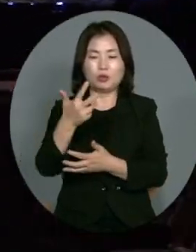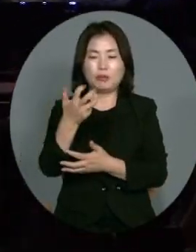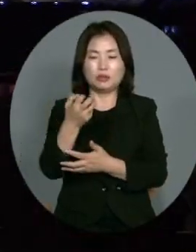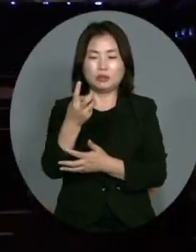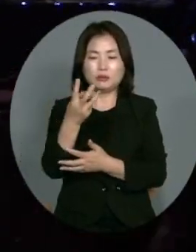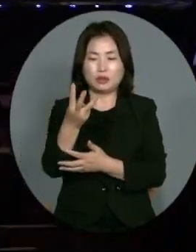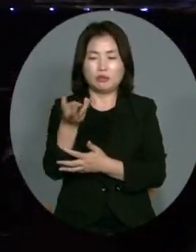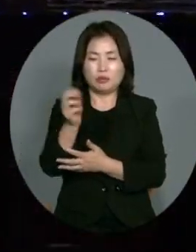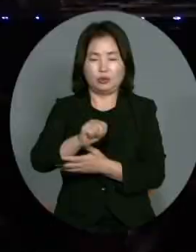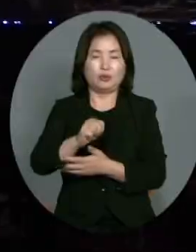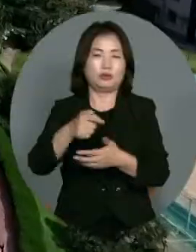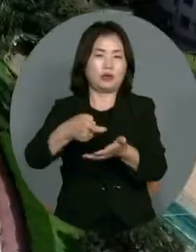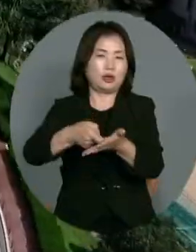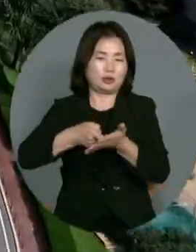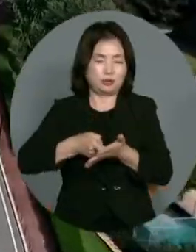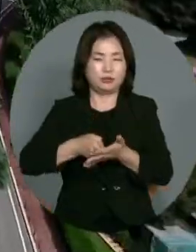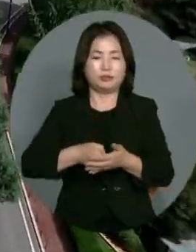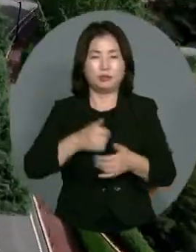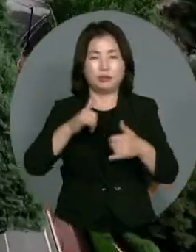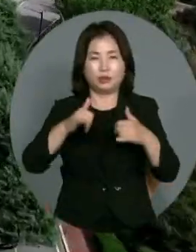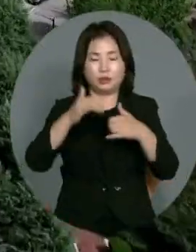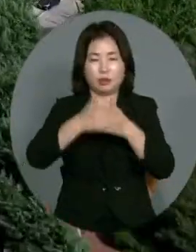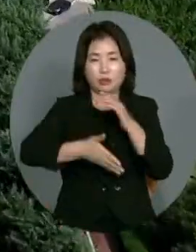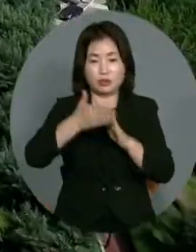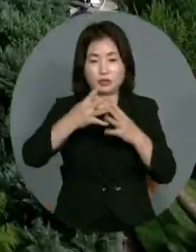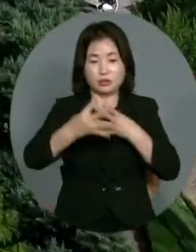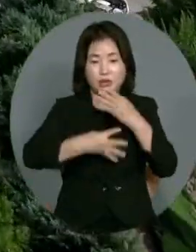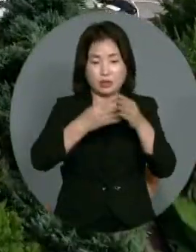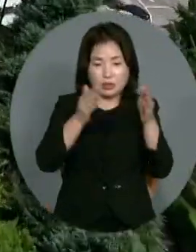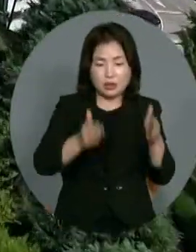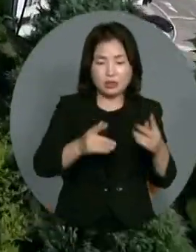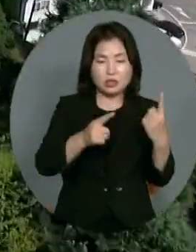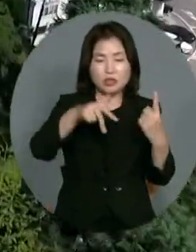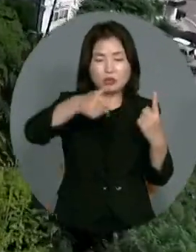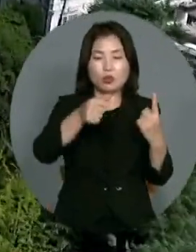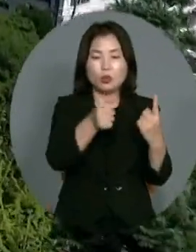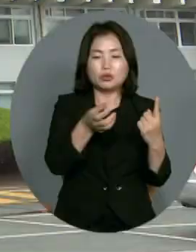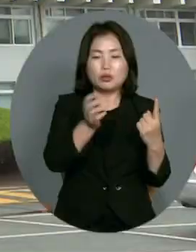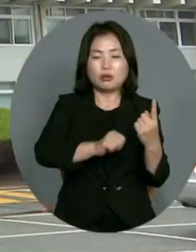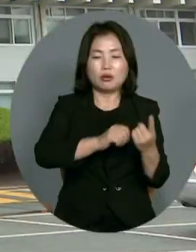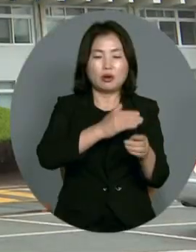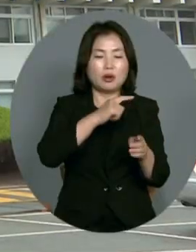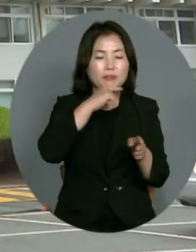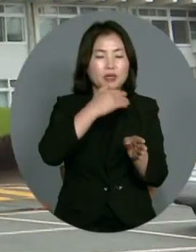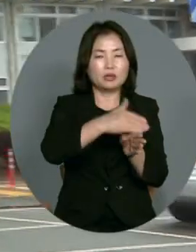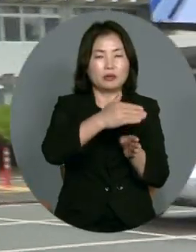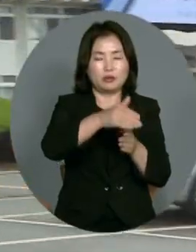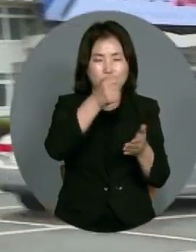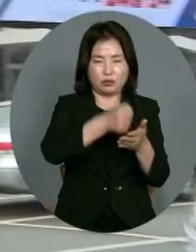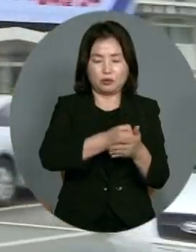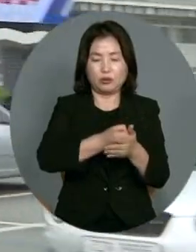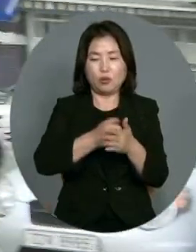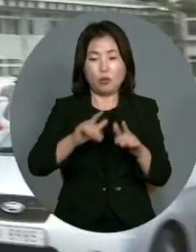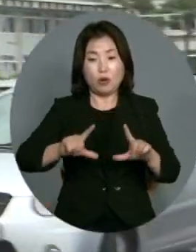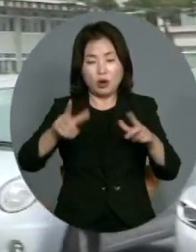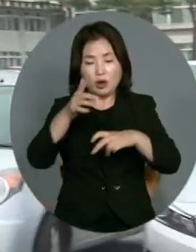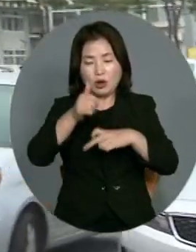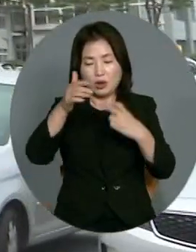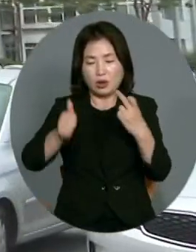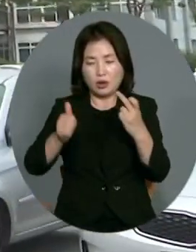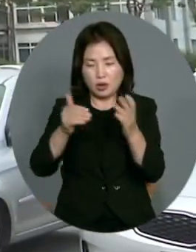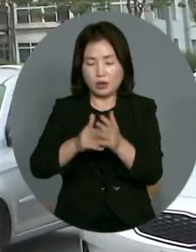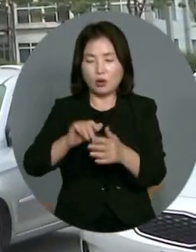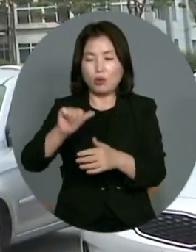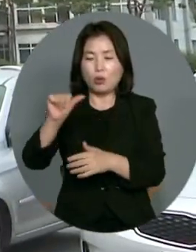683억 원을 줄였습니다. 대구시는 4년 안에 1조 5천억 원의 빚을 갚기로 한 가운데 올해 말까지 5천억